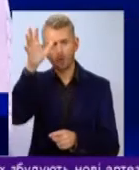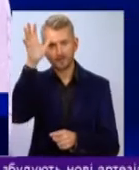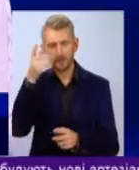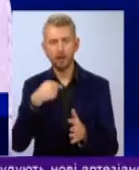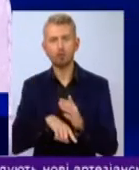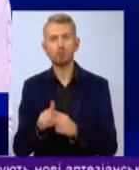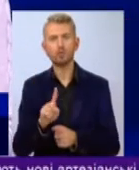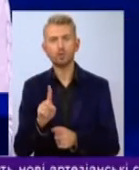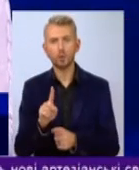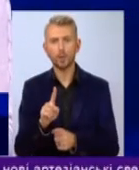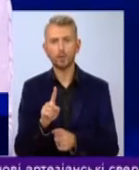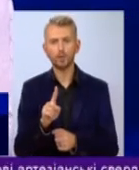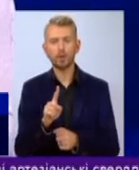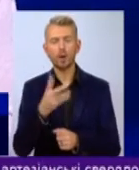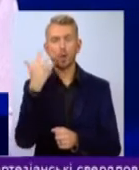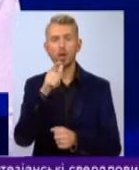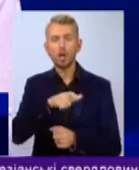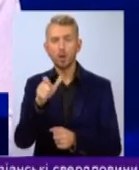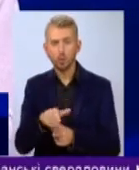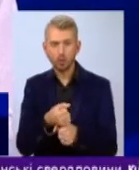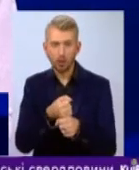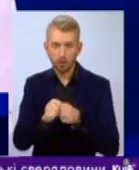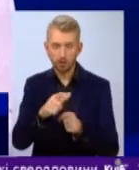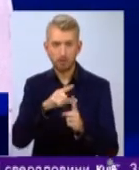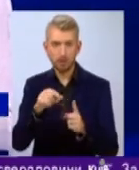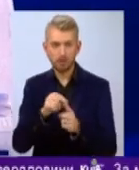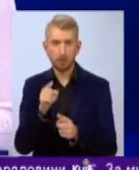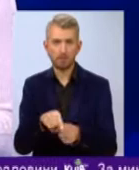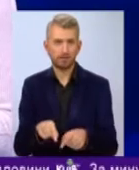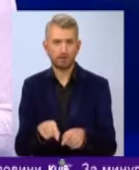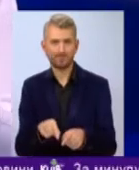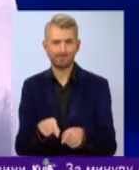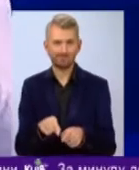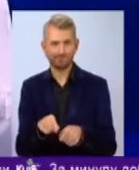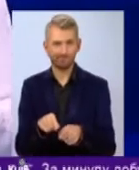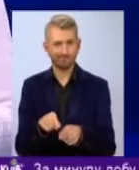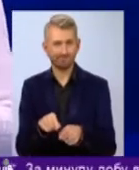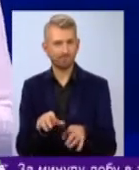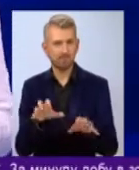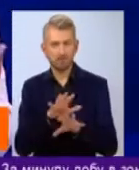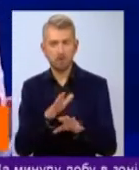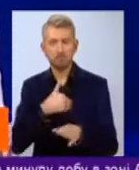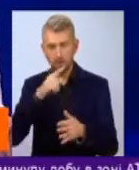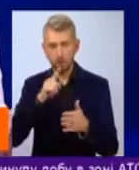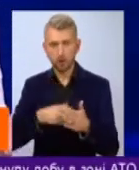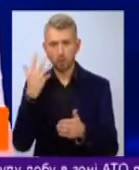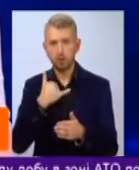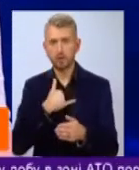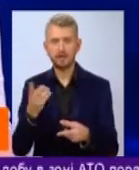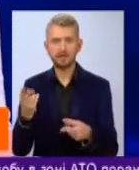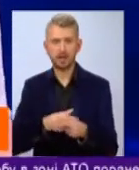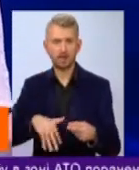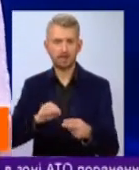що... коли людям нав'язують певні правила, то вони не стійкі. Ми в цьому переконалися, коли в нас зняли всі